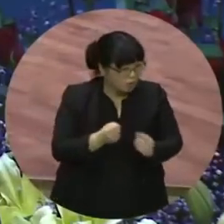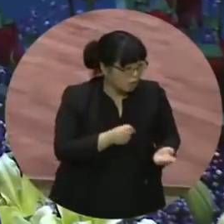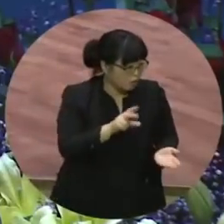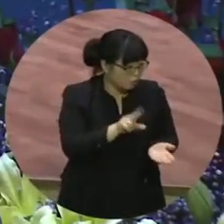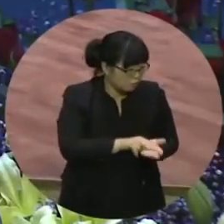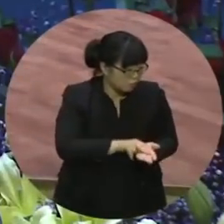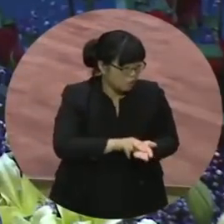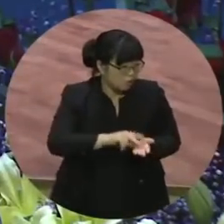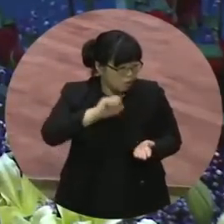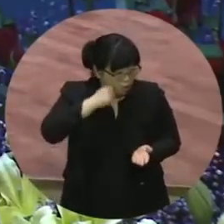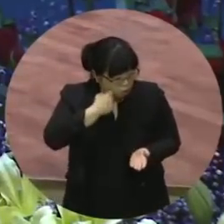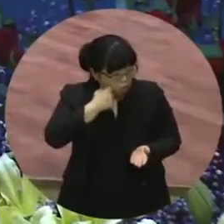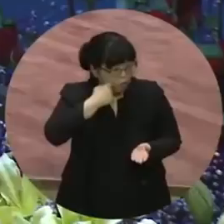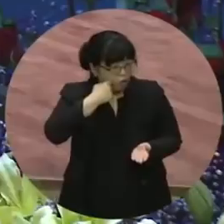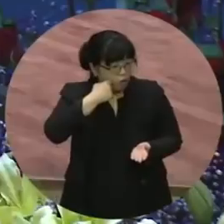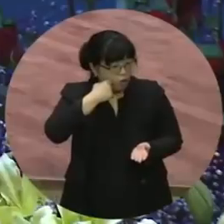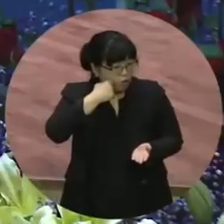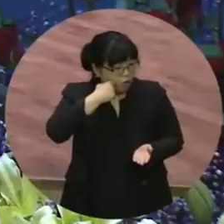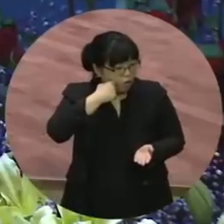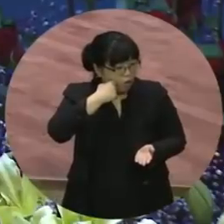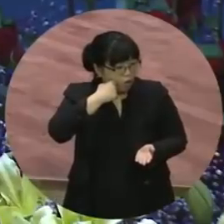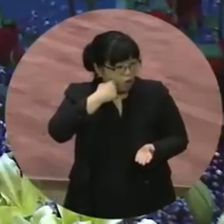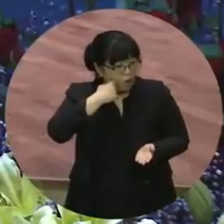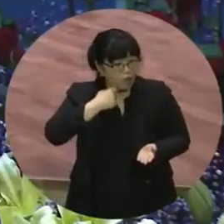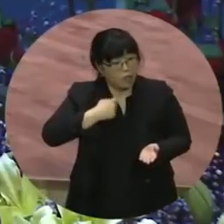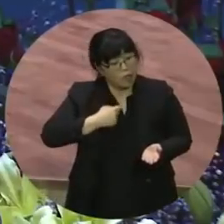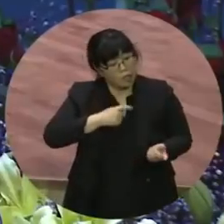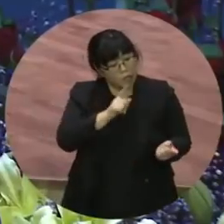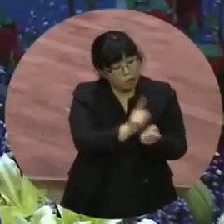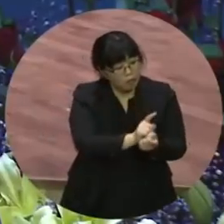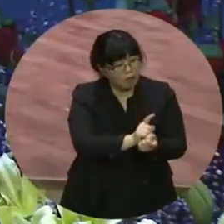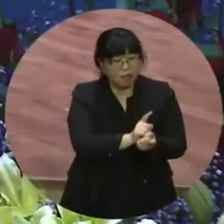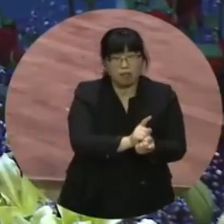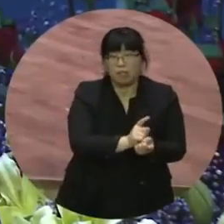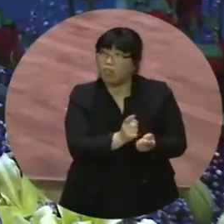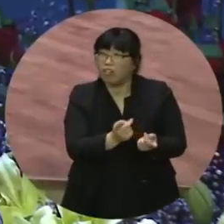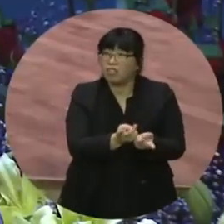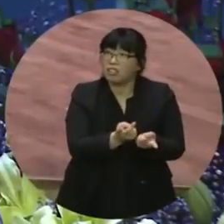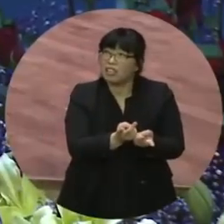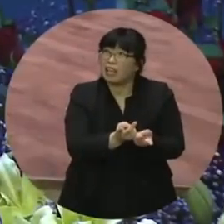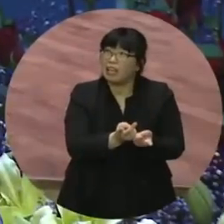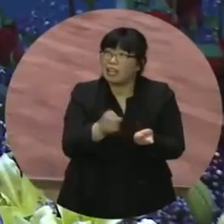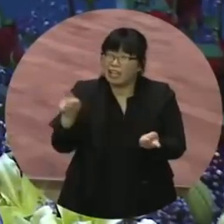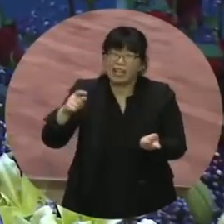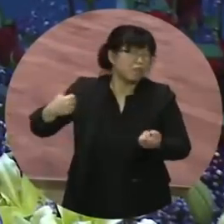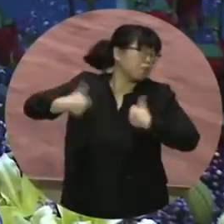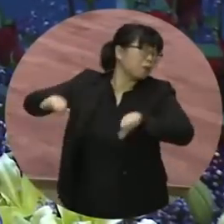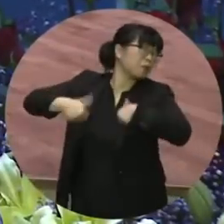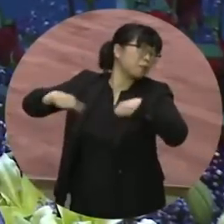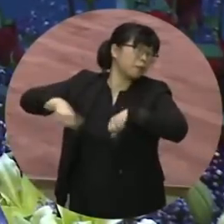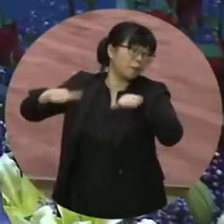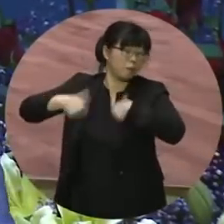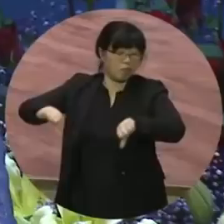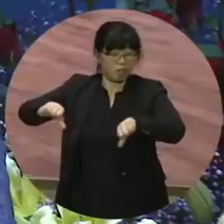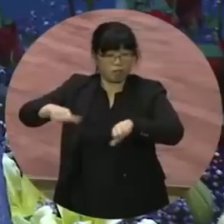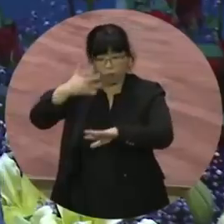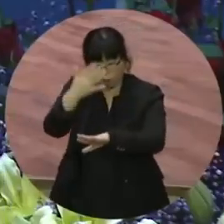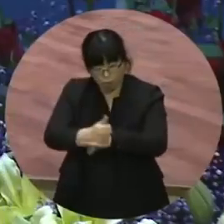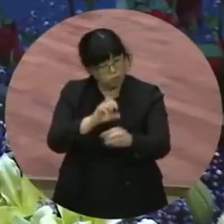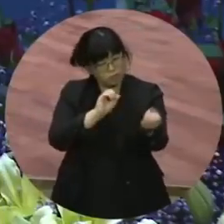중간에. 자존심 상한 일이 생겨. 에 도저히 안 되게 하나님 뜻 아니야 이거. 스스로 그렇게